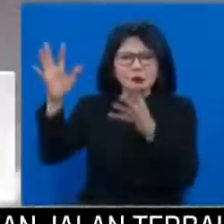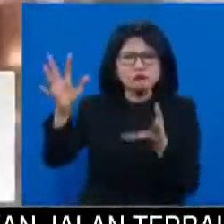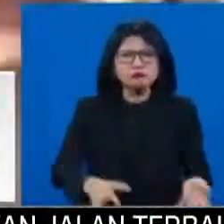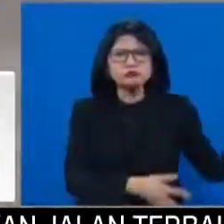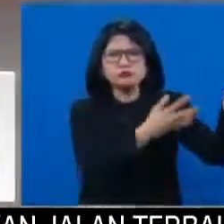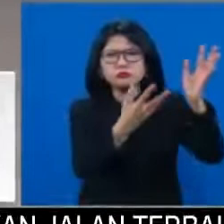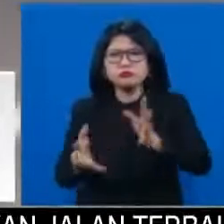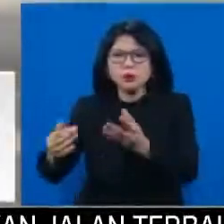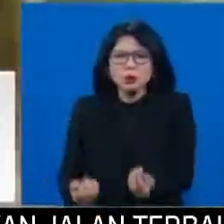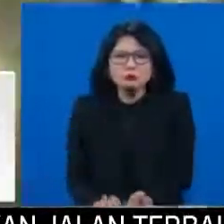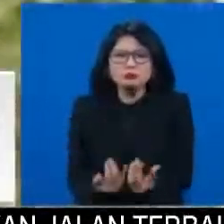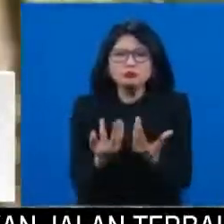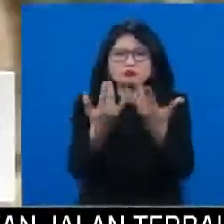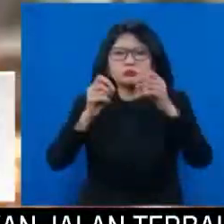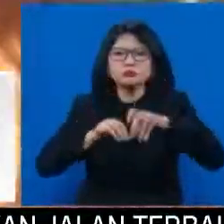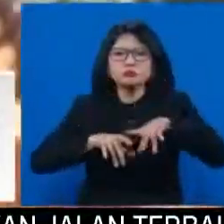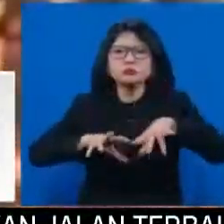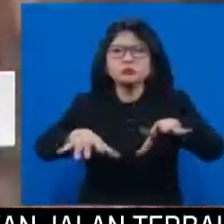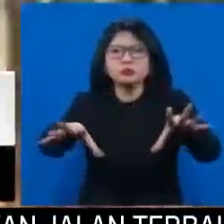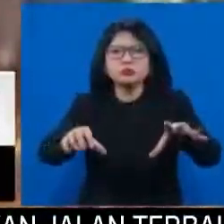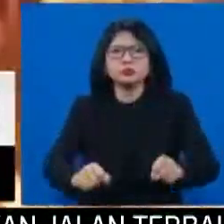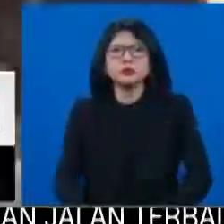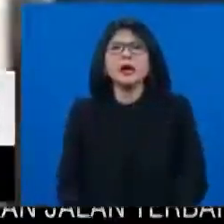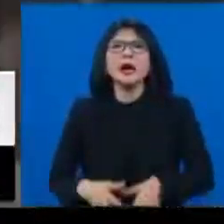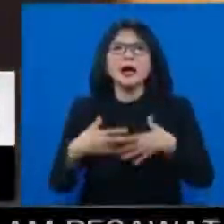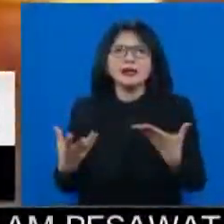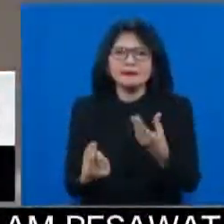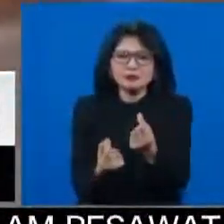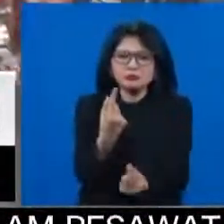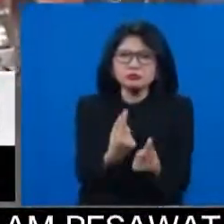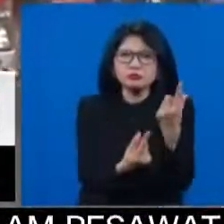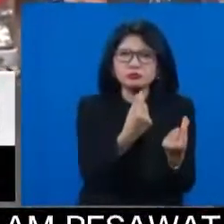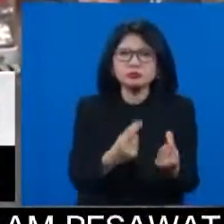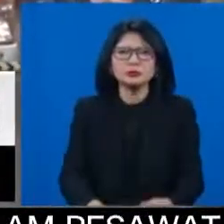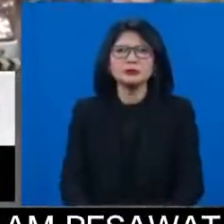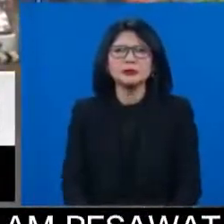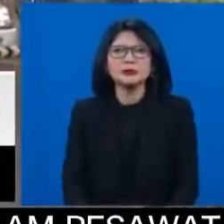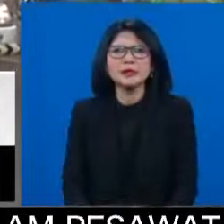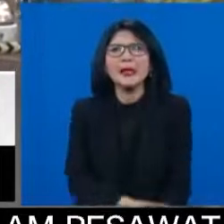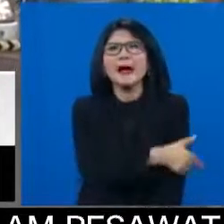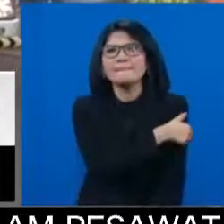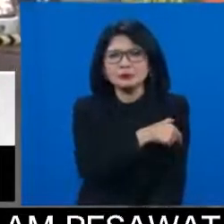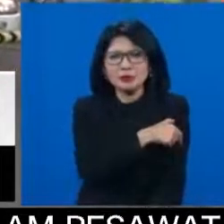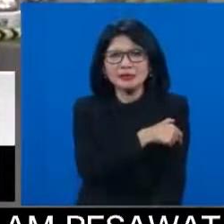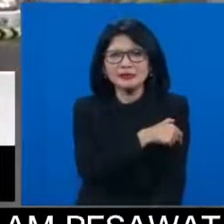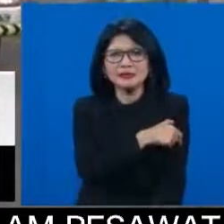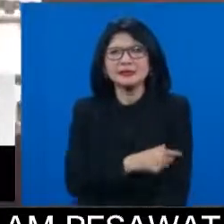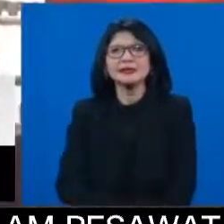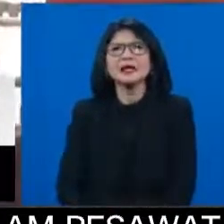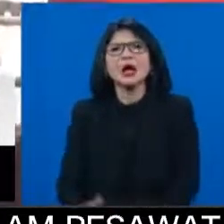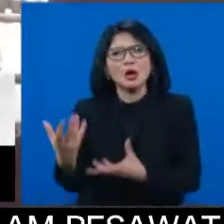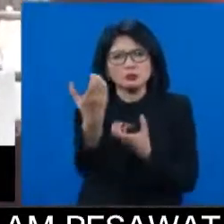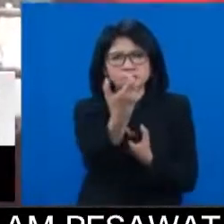membuat kobaran api menyambar kabel saluran udara hingga menyebabkan percikan api. Petugas dari Suku Dinas Penanggulangan